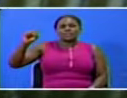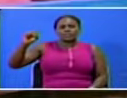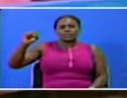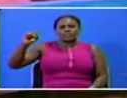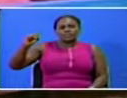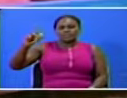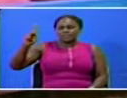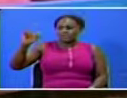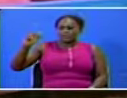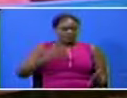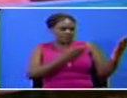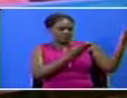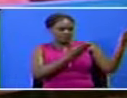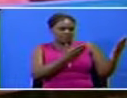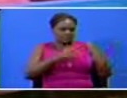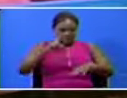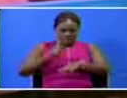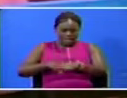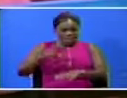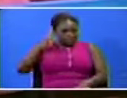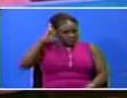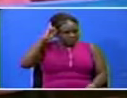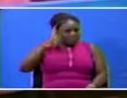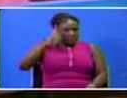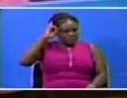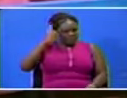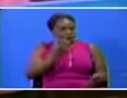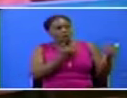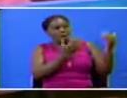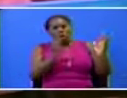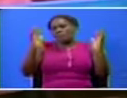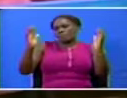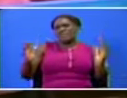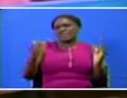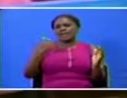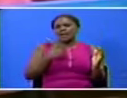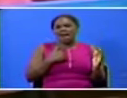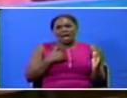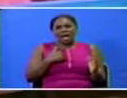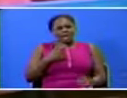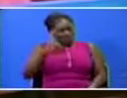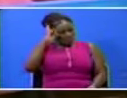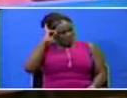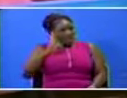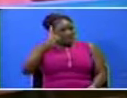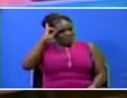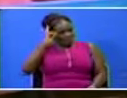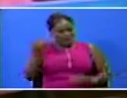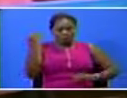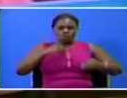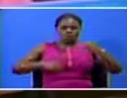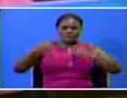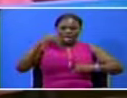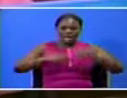Kimayo Kosgei anaponyoa kwa hisani ya tajriba yake, ana matumaini makubwa ataweza kuwanyoa na kuwafagia wafisadi